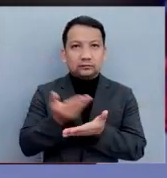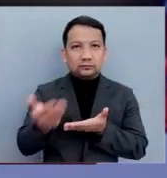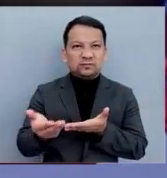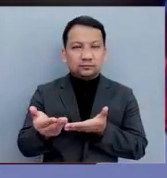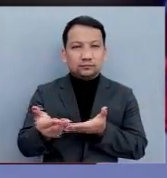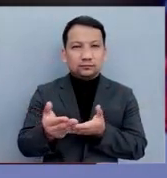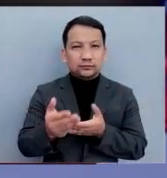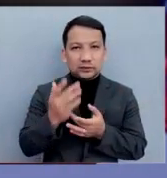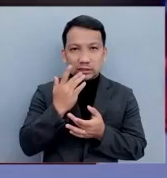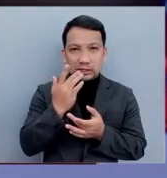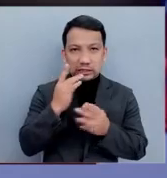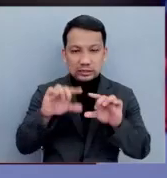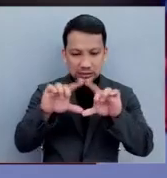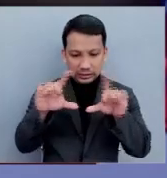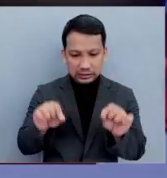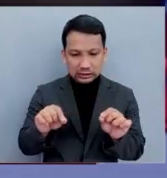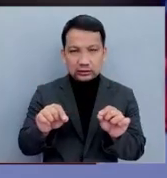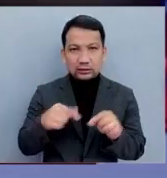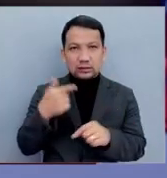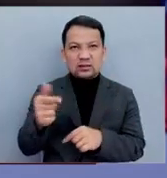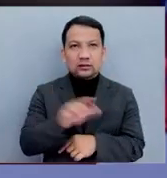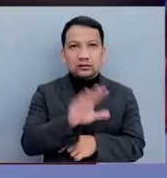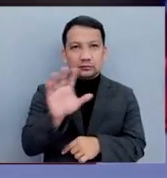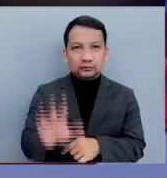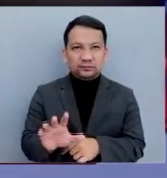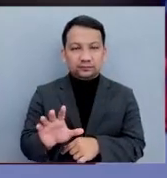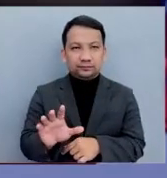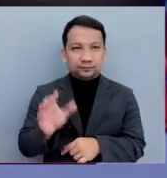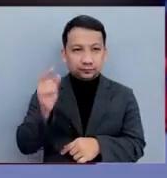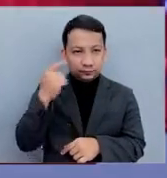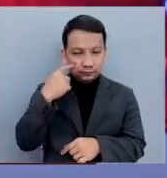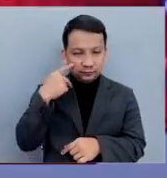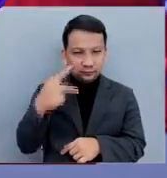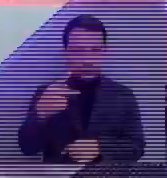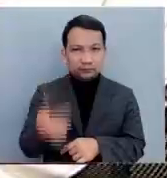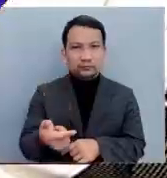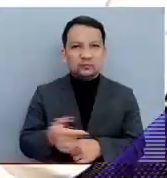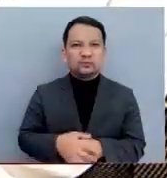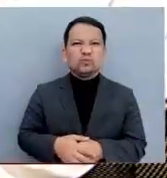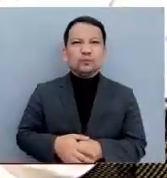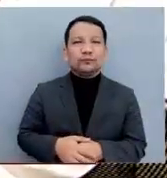ng plastic cards. Nasa frontline ng balita ngayon si Gerard de la Peña.